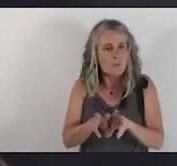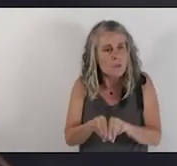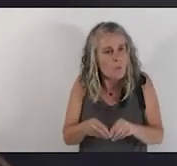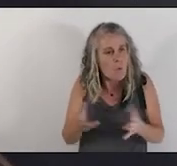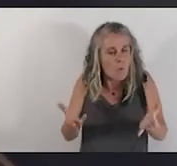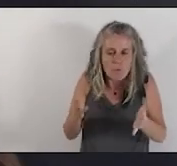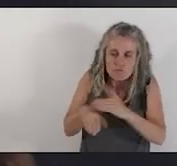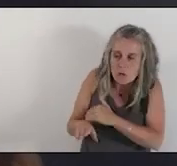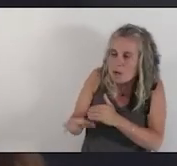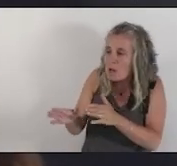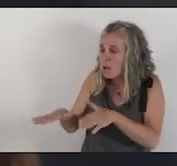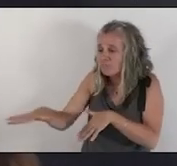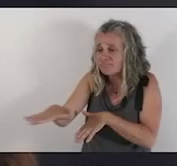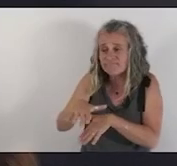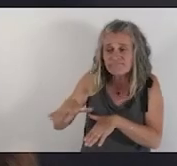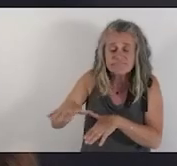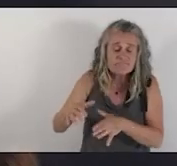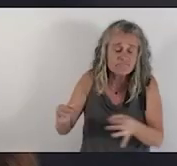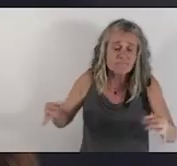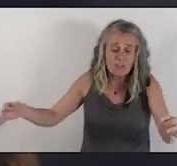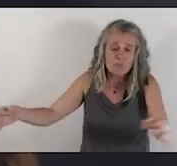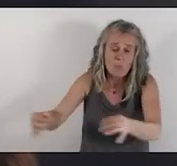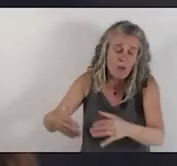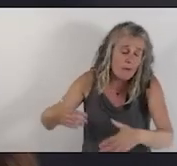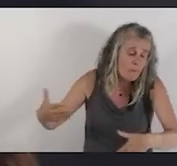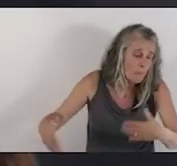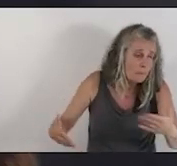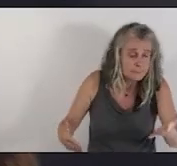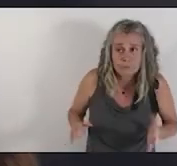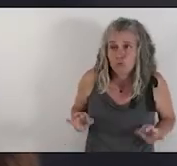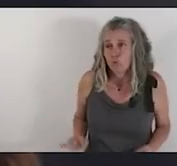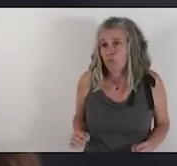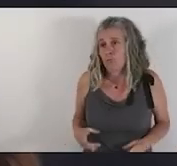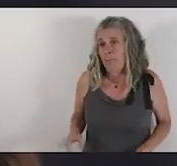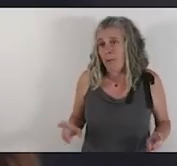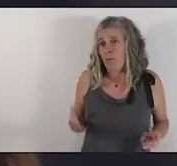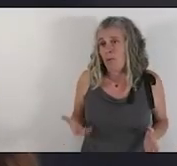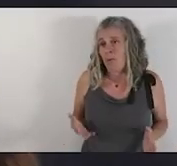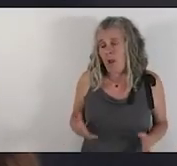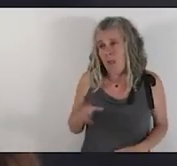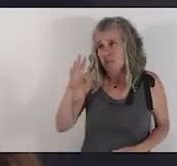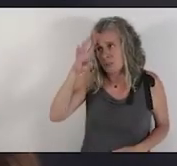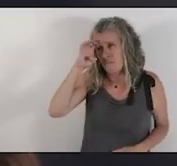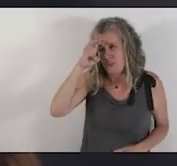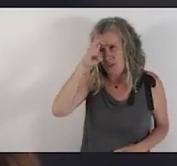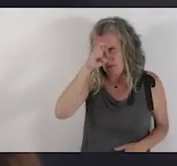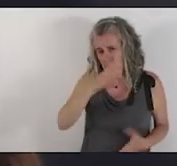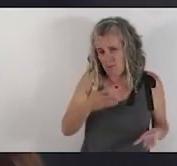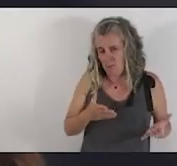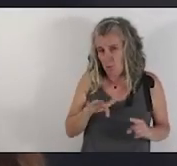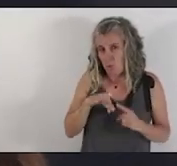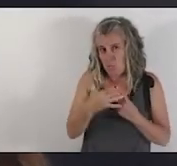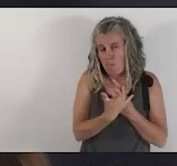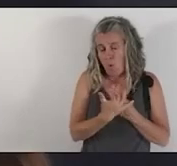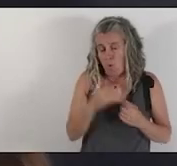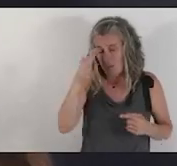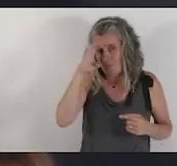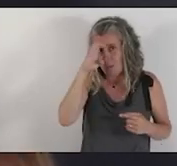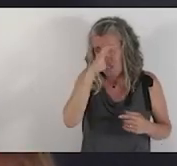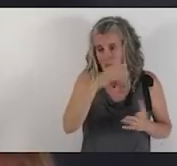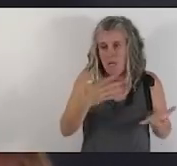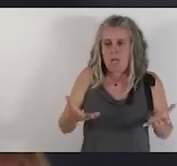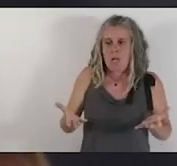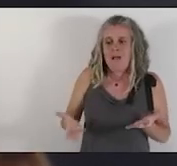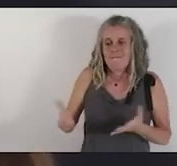domaines, surtout dans notre période où, effectivement, dans nos périodes de difficultés sociales, la famille reste une